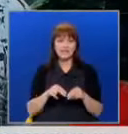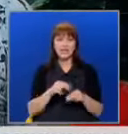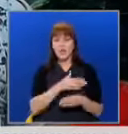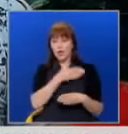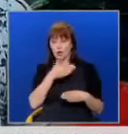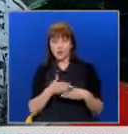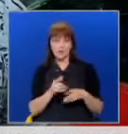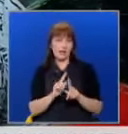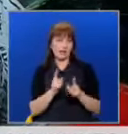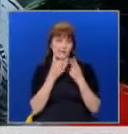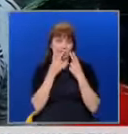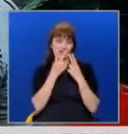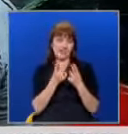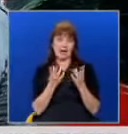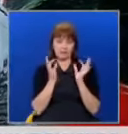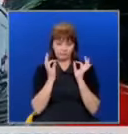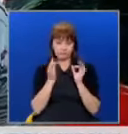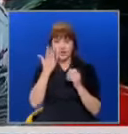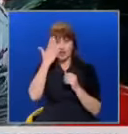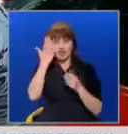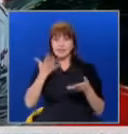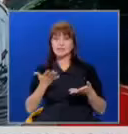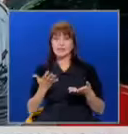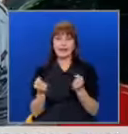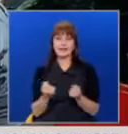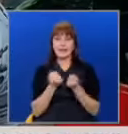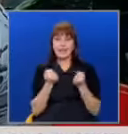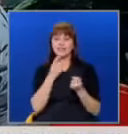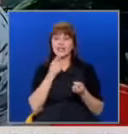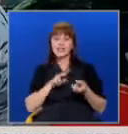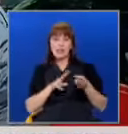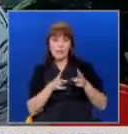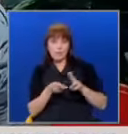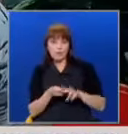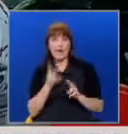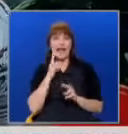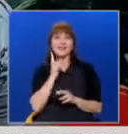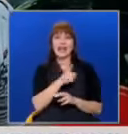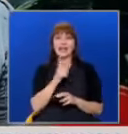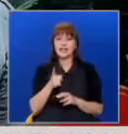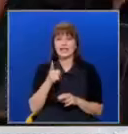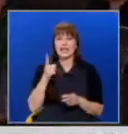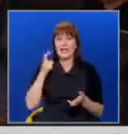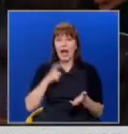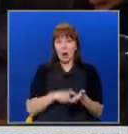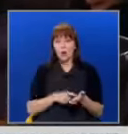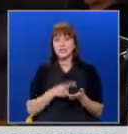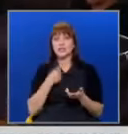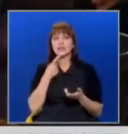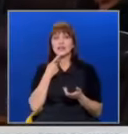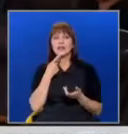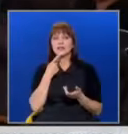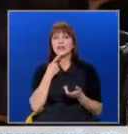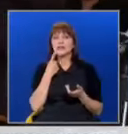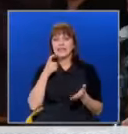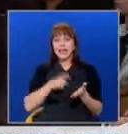сега не сме видяли реални действия на нашите искания, а именно за промяна на НК, НПК и закона за движение по пътищата. Панайотов първо